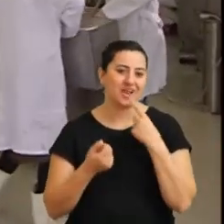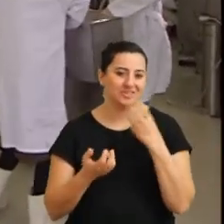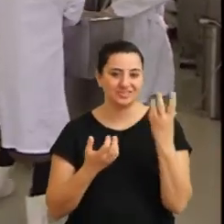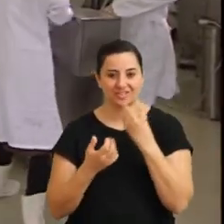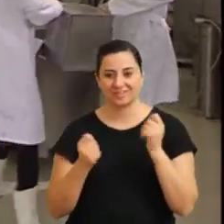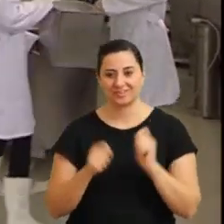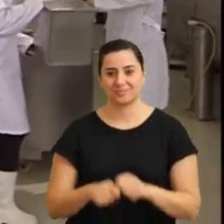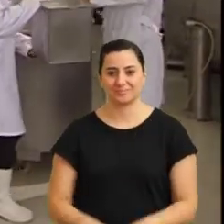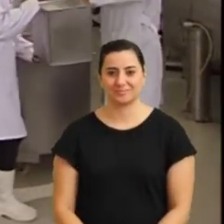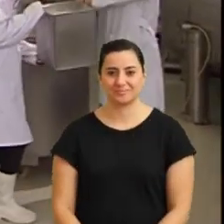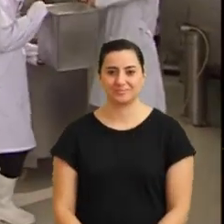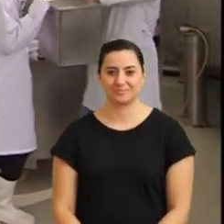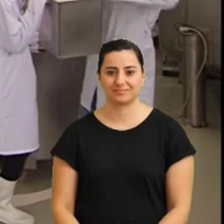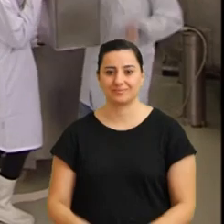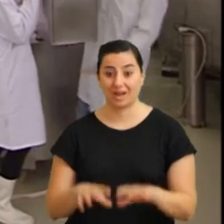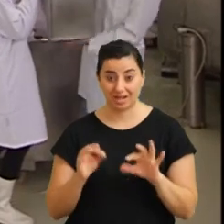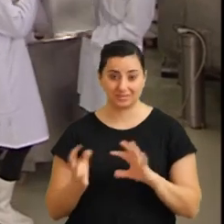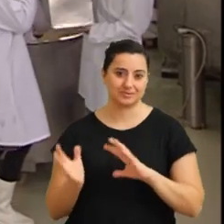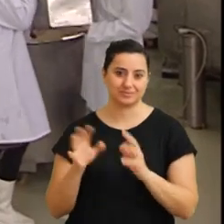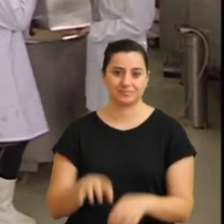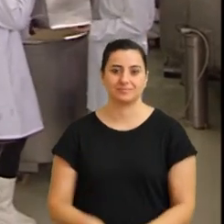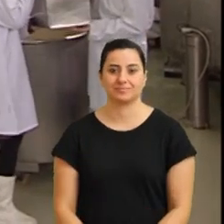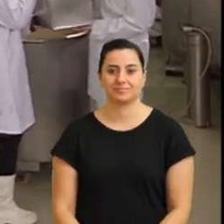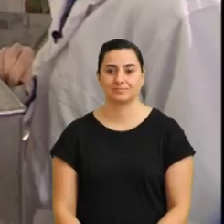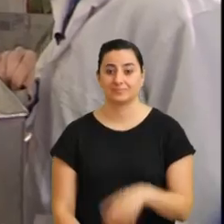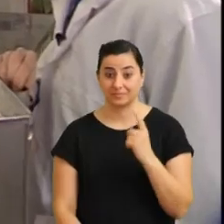bıdı bıdı bıdı. Hazır mısın? Hazırım. Şekerimizi dökücüyüz. Hadi